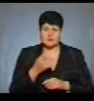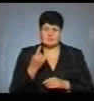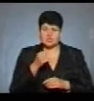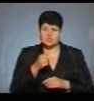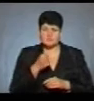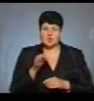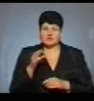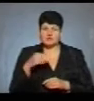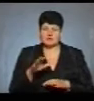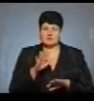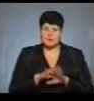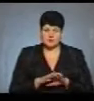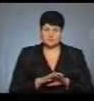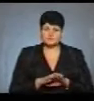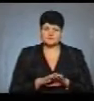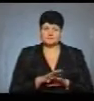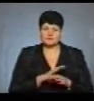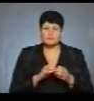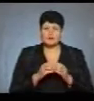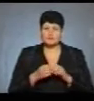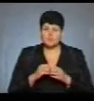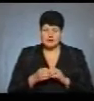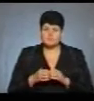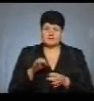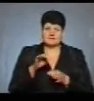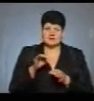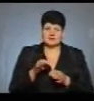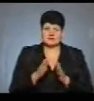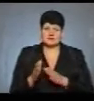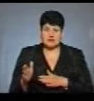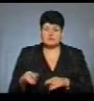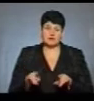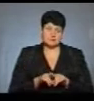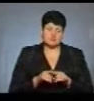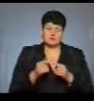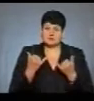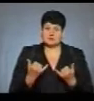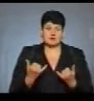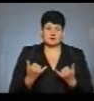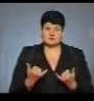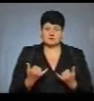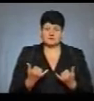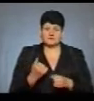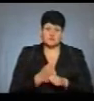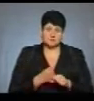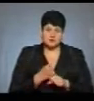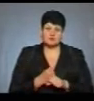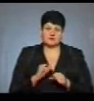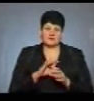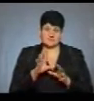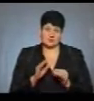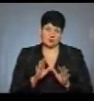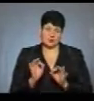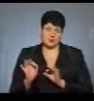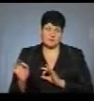по Ощадбанку були проблеми, зависали системи. І так само і зараз відпрацюється, і все буде